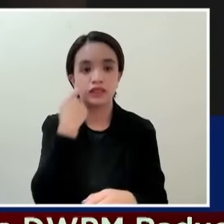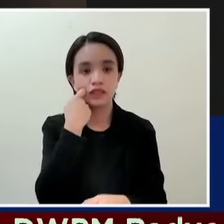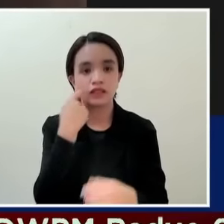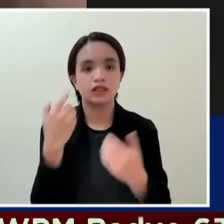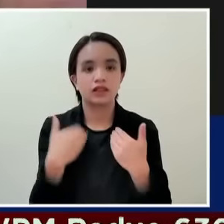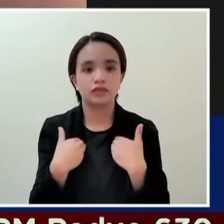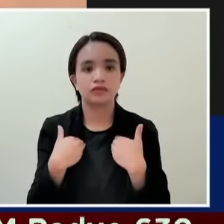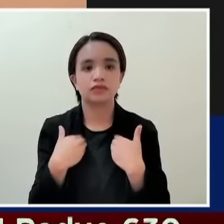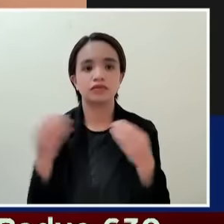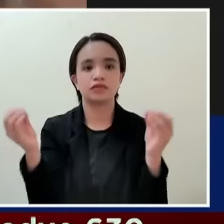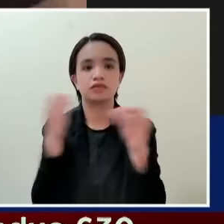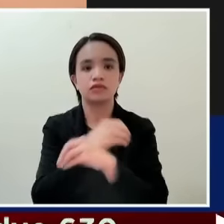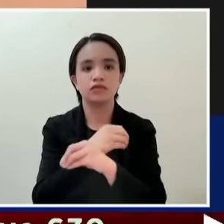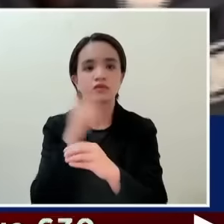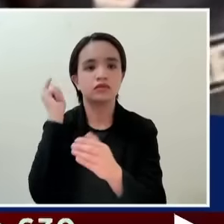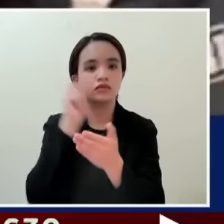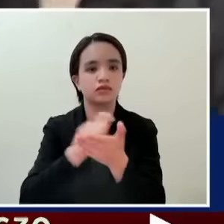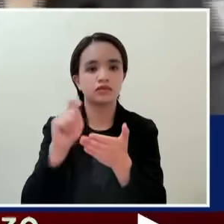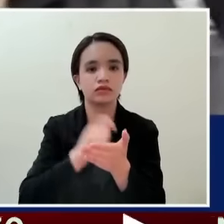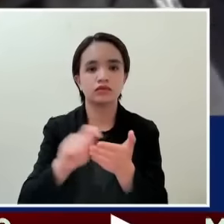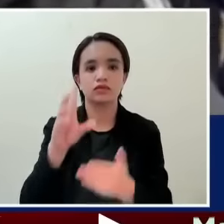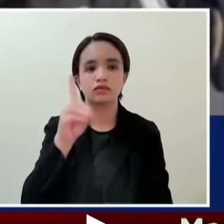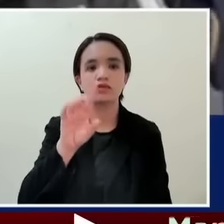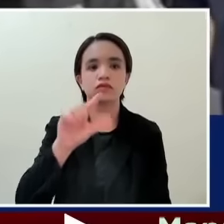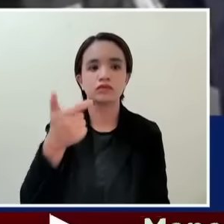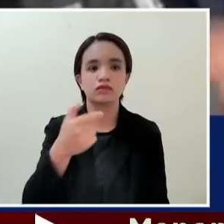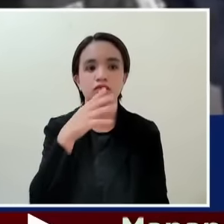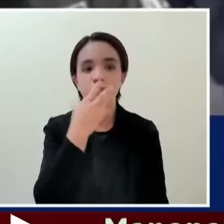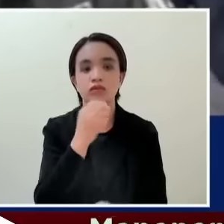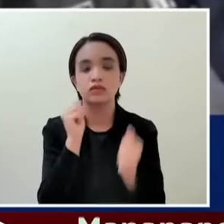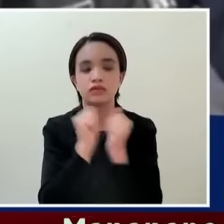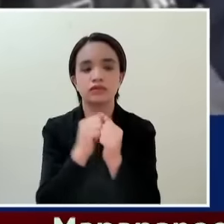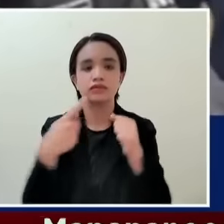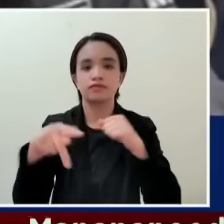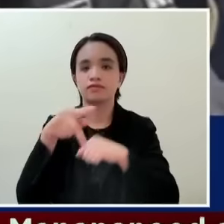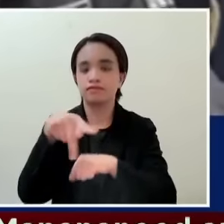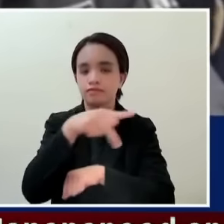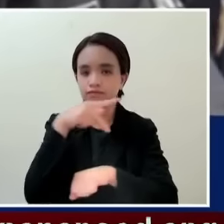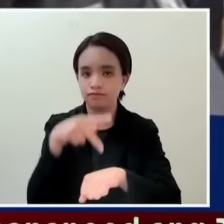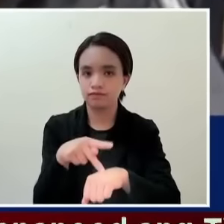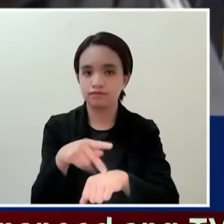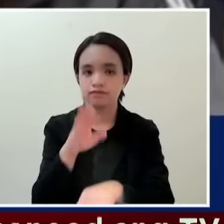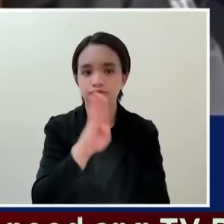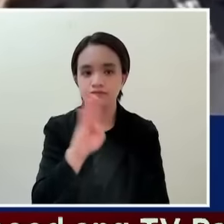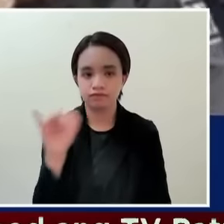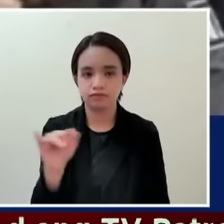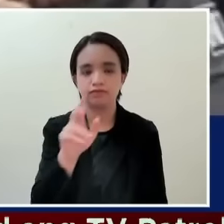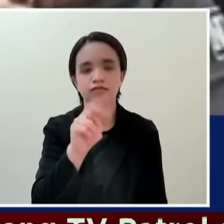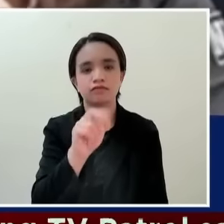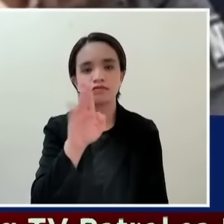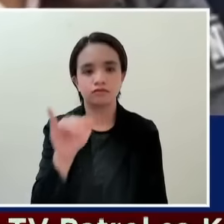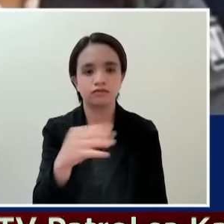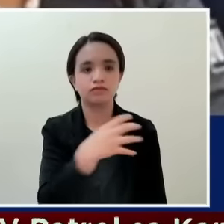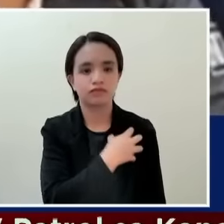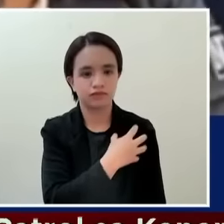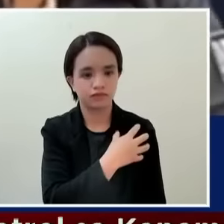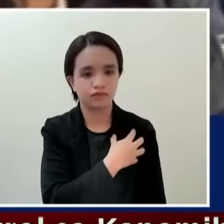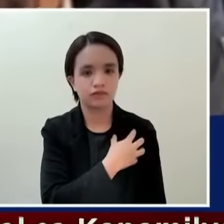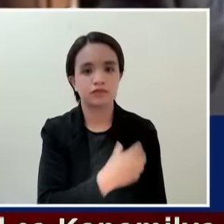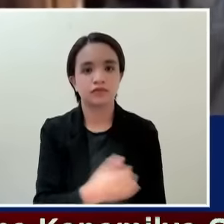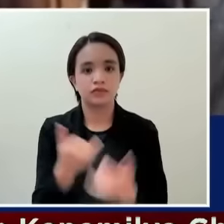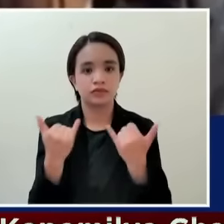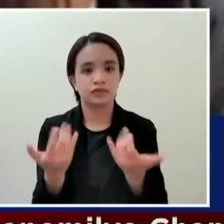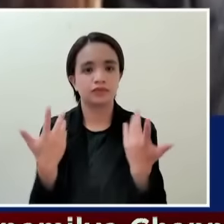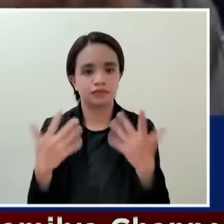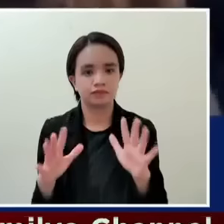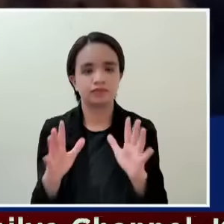Interior Secretary Ben-Hur Abalos kasama ang mga taga-Philippine Bureau of Immigration, NBI at PNP. Nakipagdialogo sila